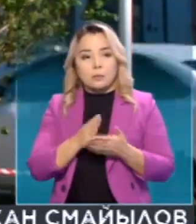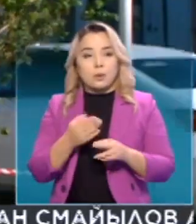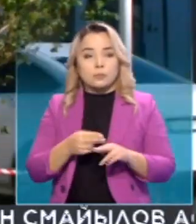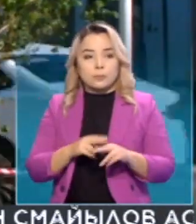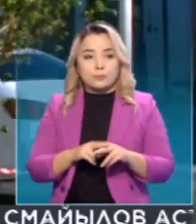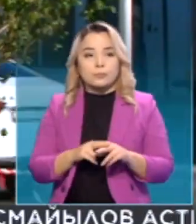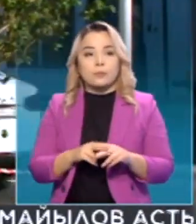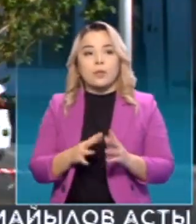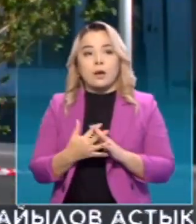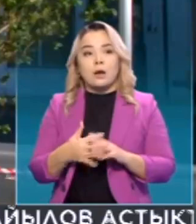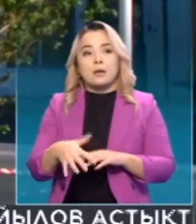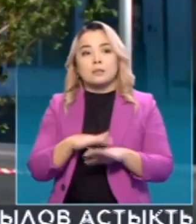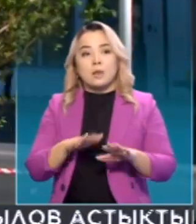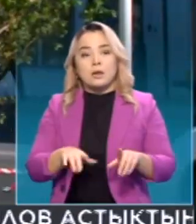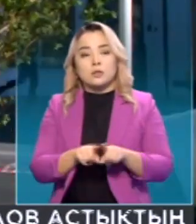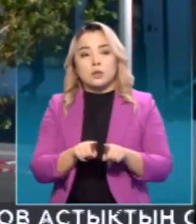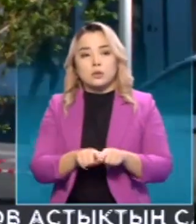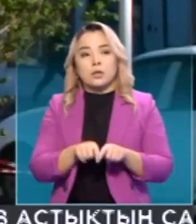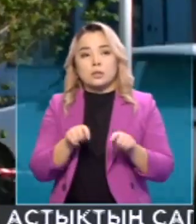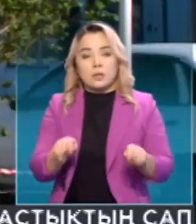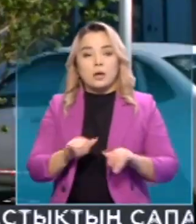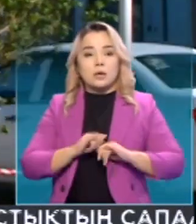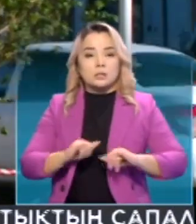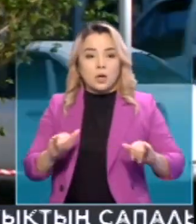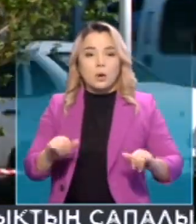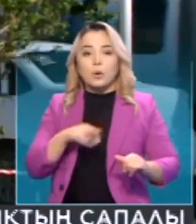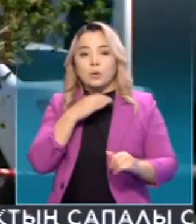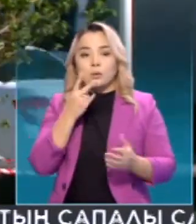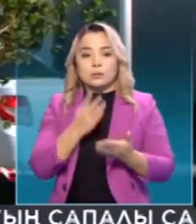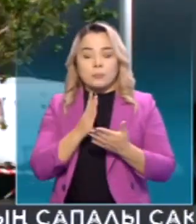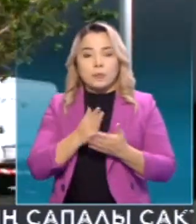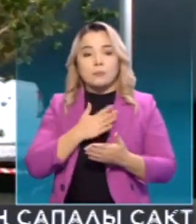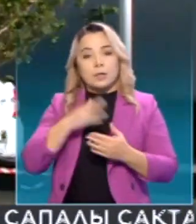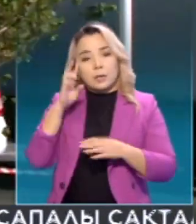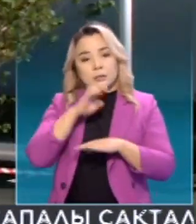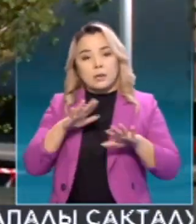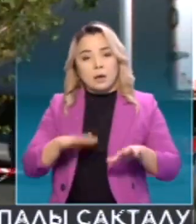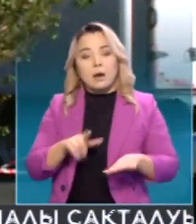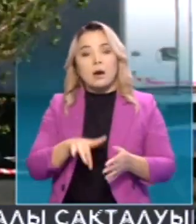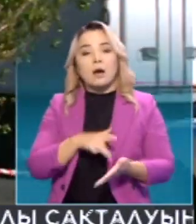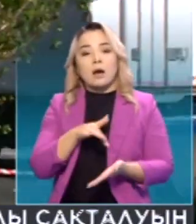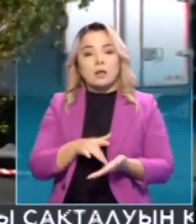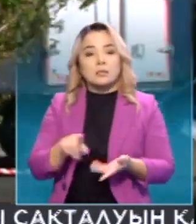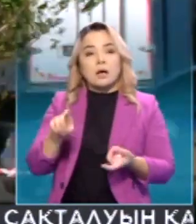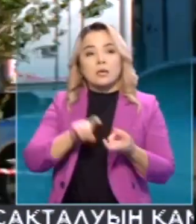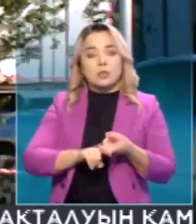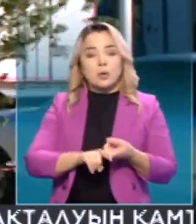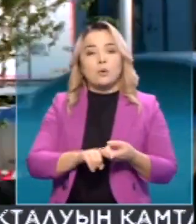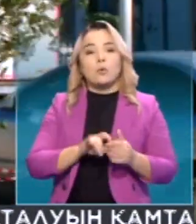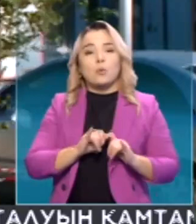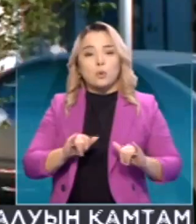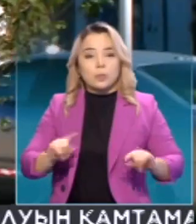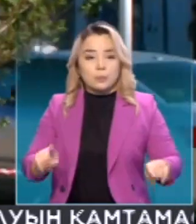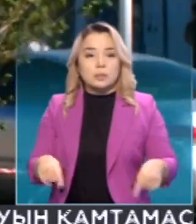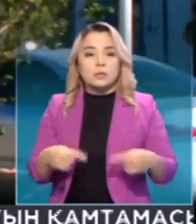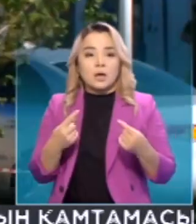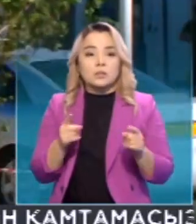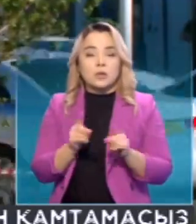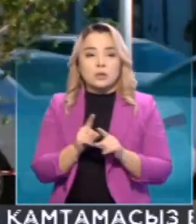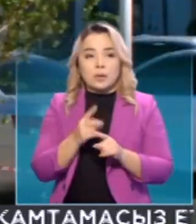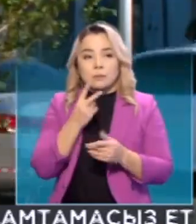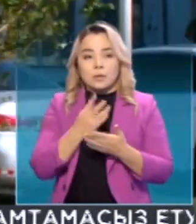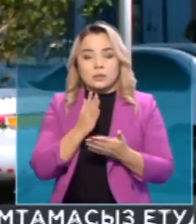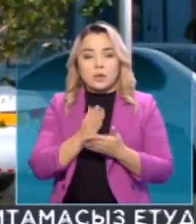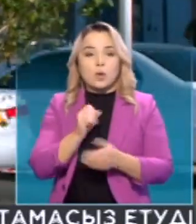керек, ауылдан үдере көшу көбейіп кетті біздің мына елімізде қалаға қарай. Сондықтан осы урбанизацияны азайту,